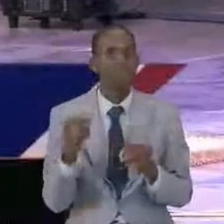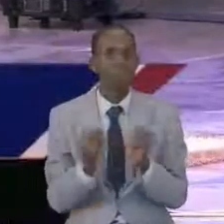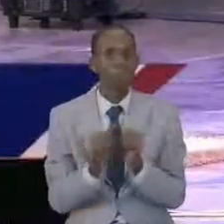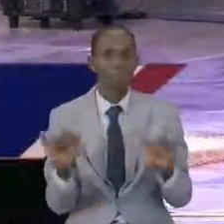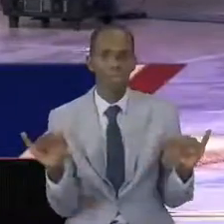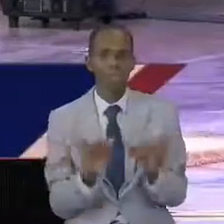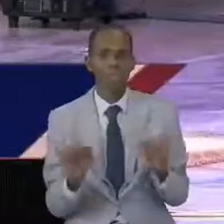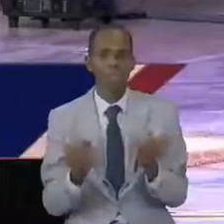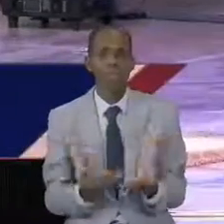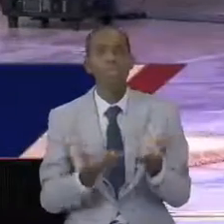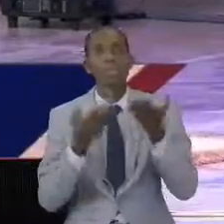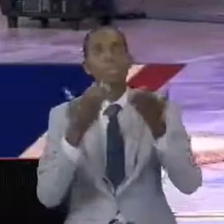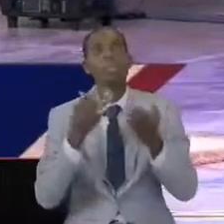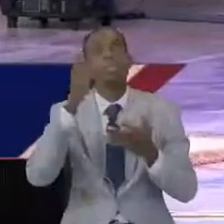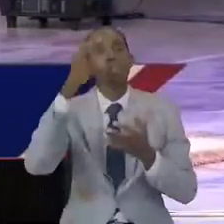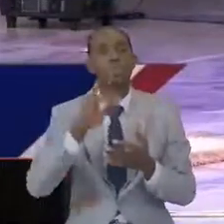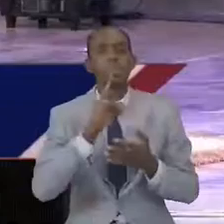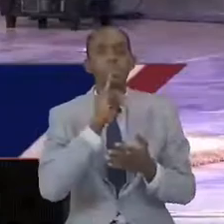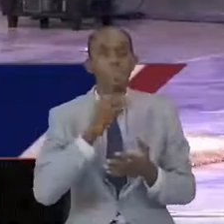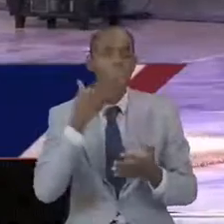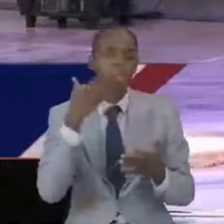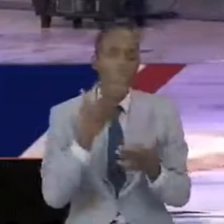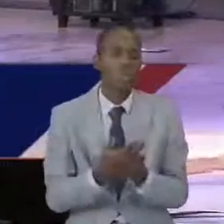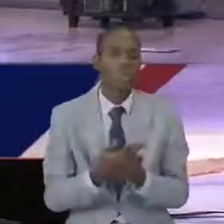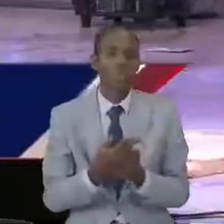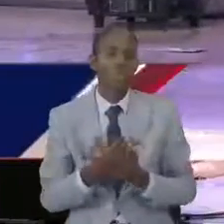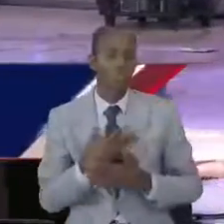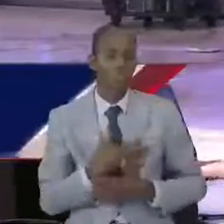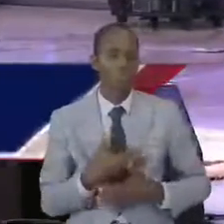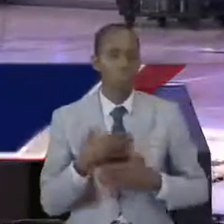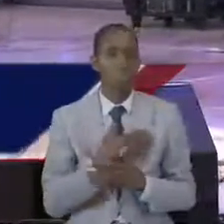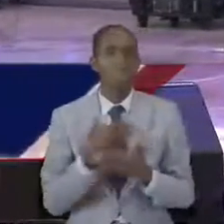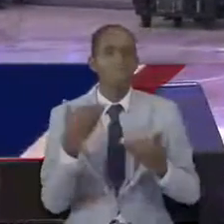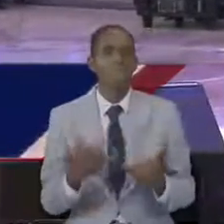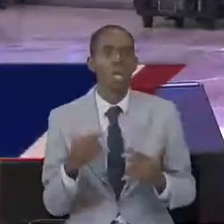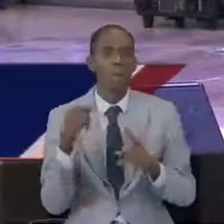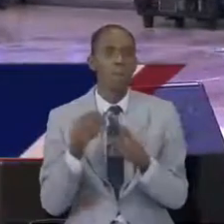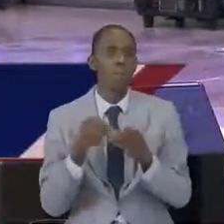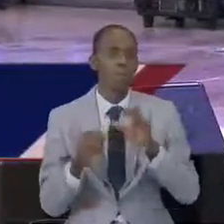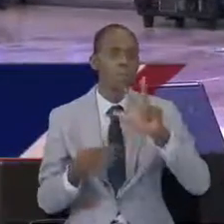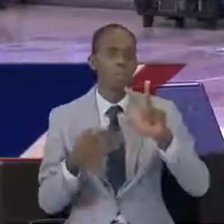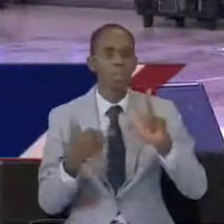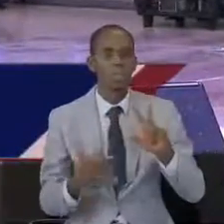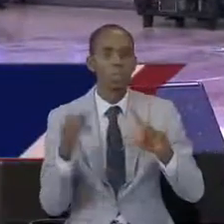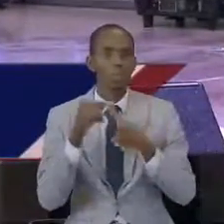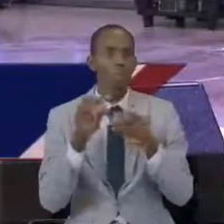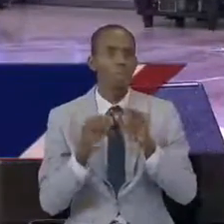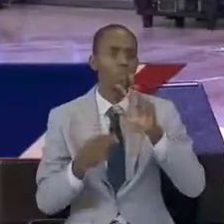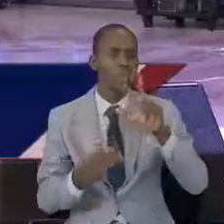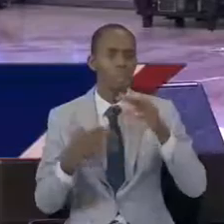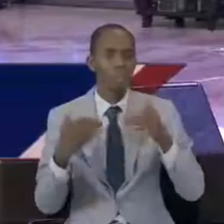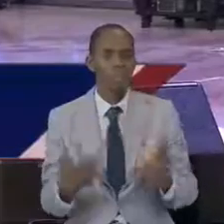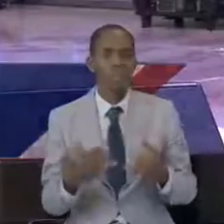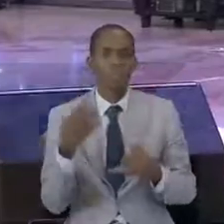car cette de tels sacrifices que Dieu prend plaisir nous abordons le troisième point maintenant troisième point